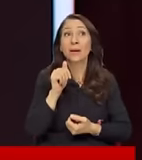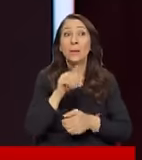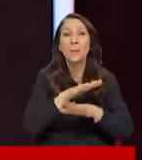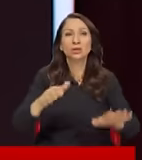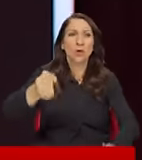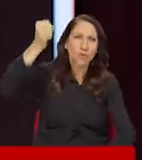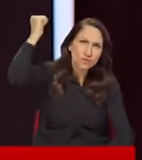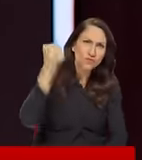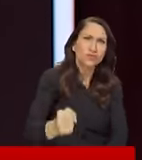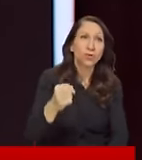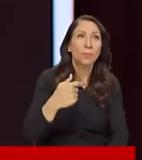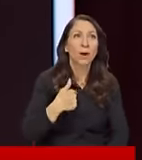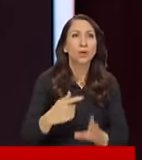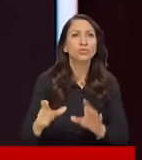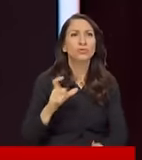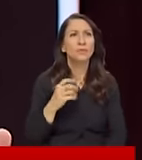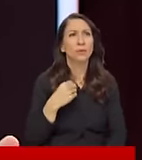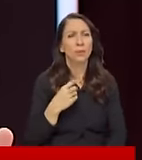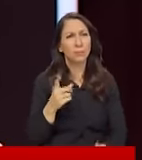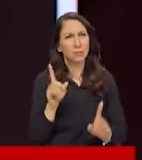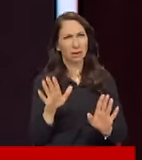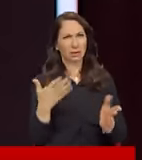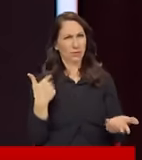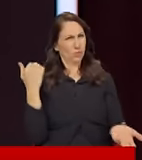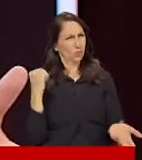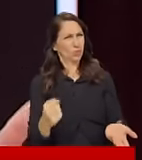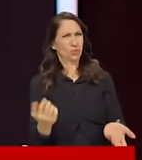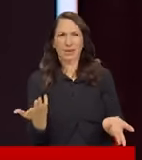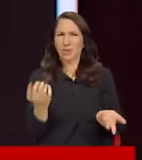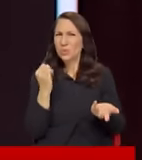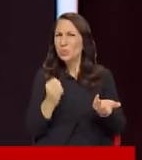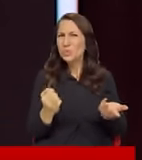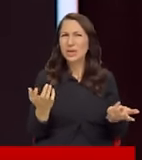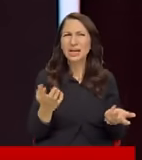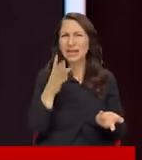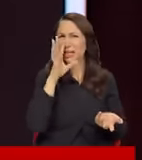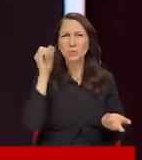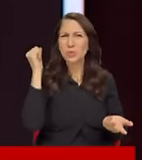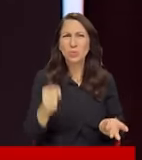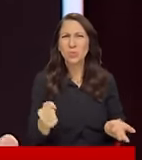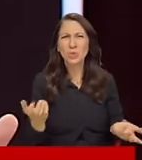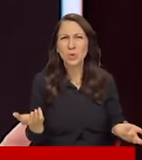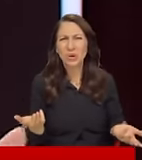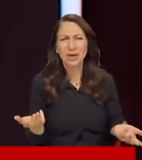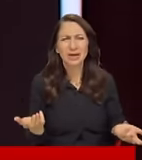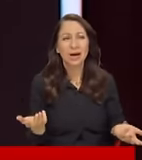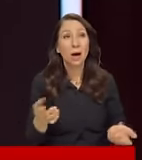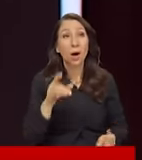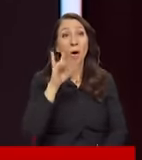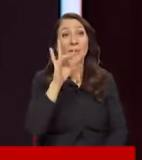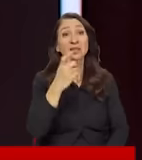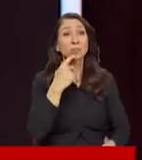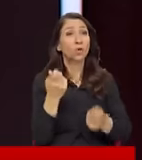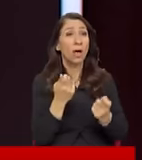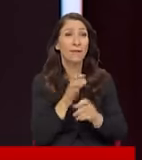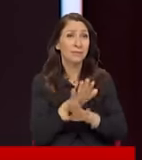masaya yumruğunu vurdu diye bana cevap veriyor. Bir dakika, ne yumruğu ya? Ne yumruğundan bahsediyorsun? Kimin yumruğu? Yani 15 yıl